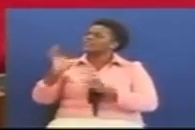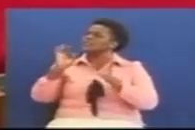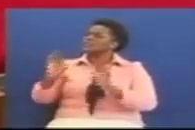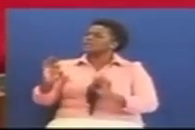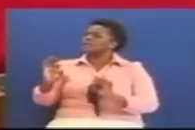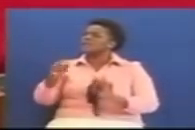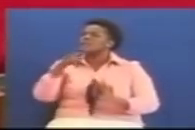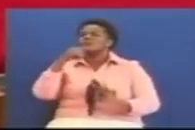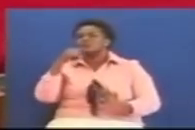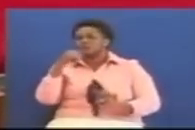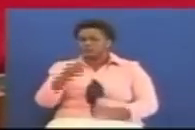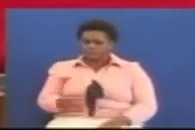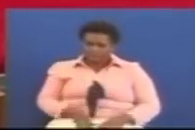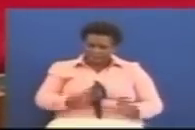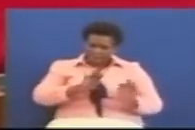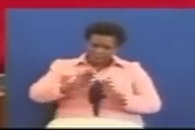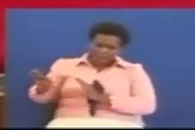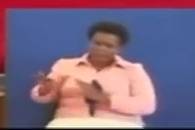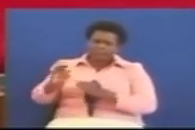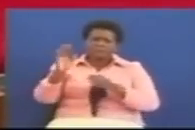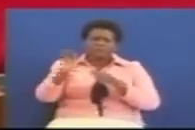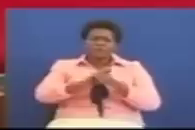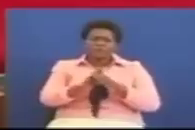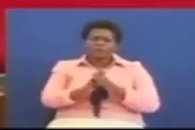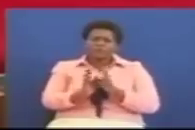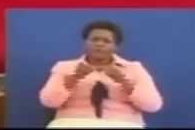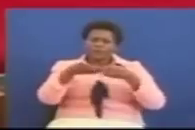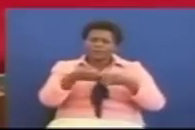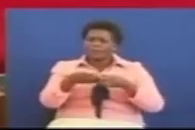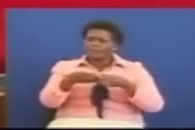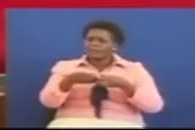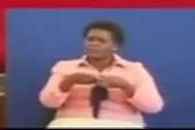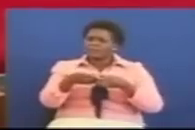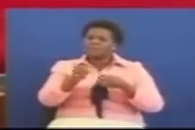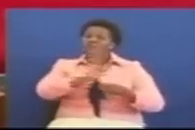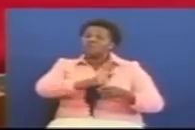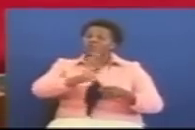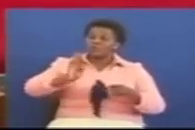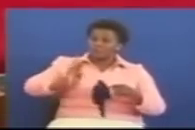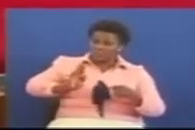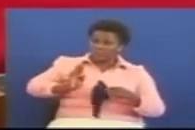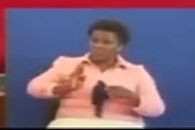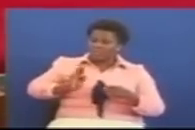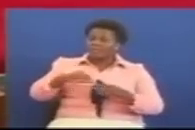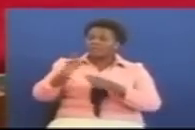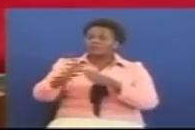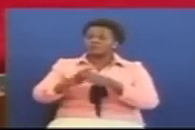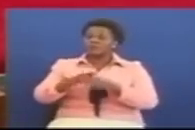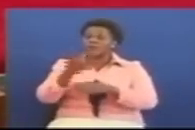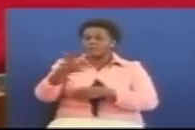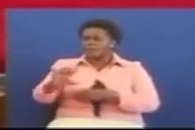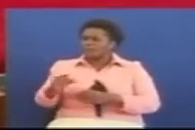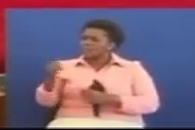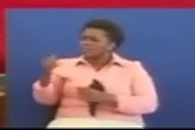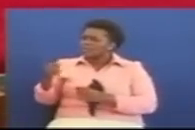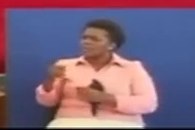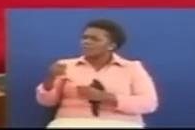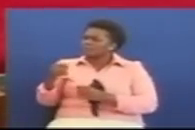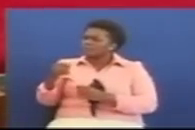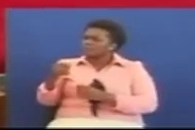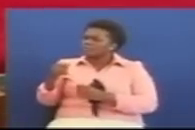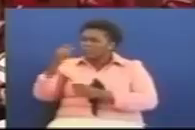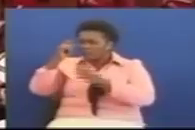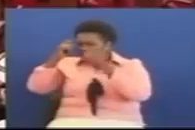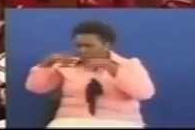chombo cha watumiaji maji, nataka nimhakikishie Mheshimiwa Mbunge hilo nimelipokea. Hebu tulifuatilie kwa ukaribu ili tuweze kulitolea ufafanuzi wa haraka. Asante sana